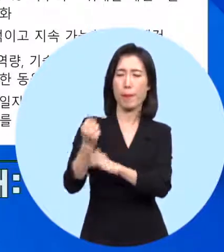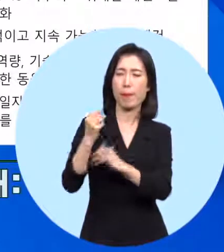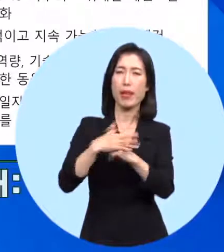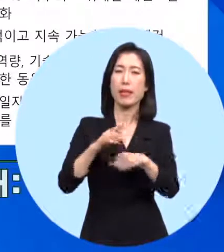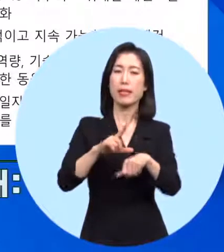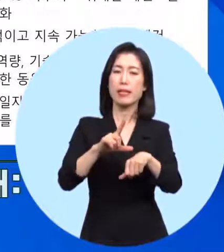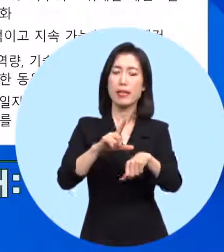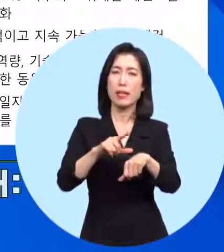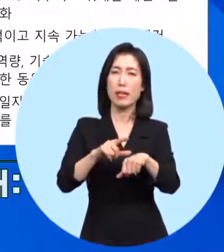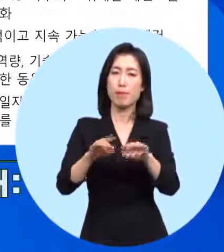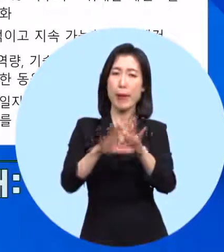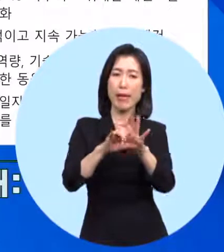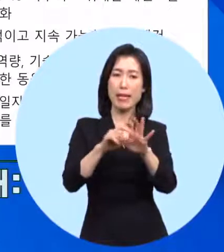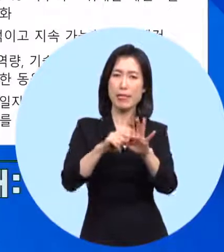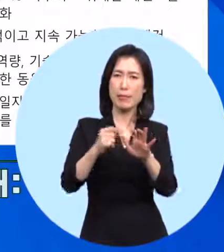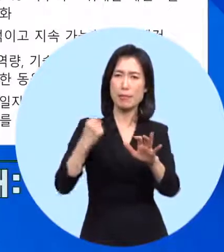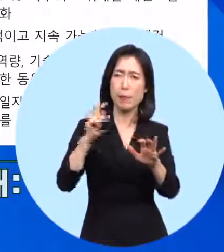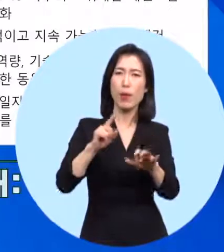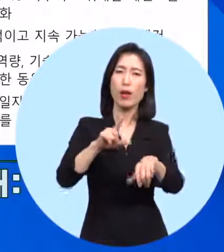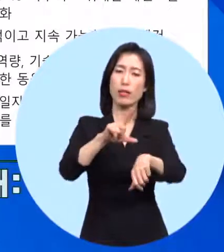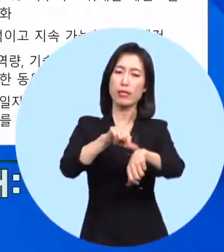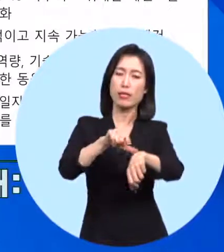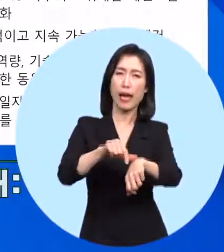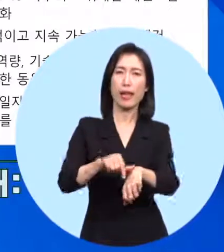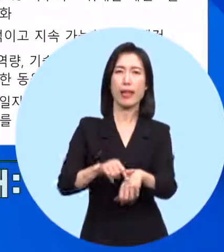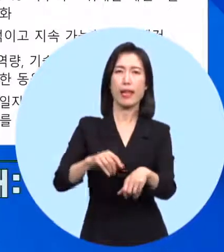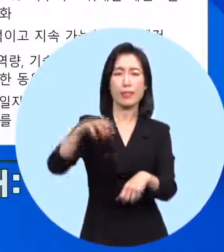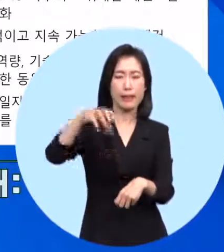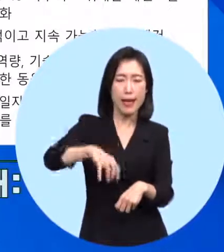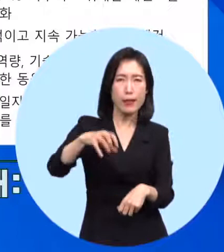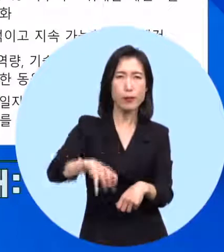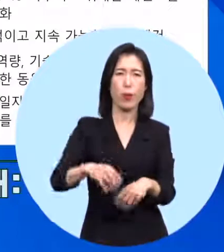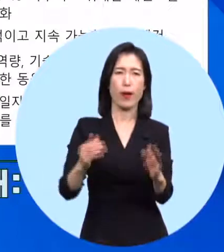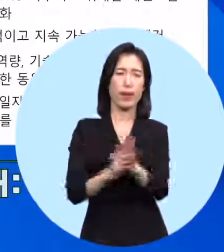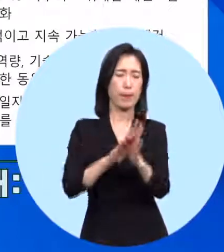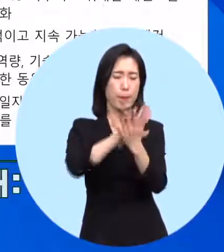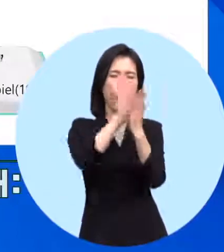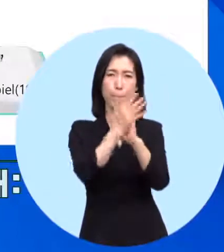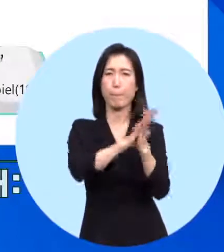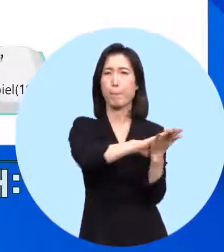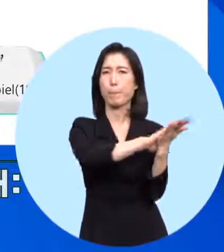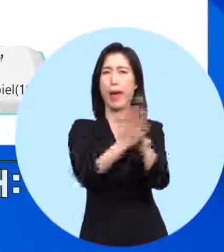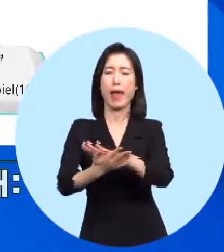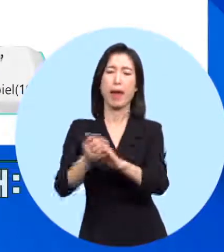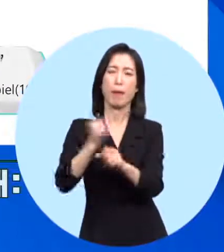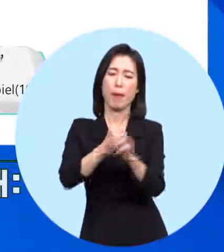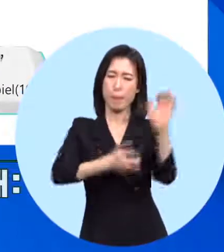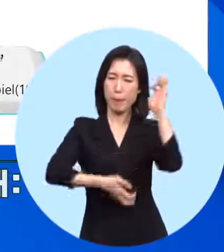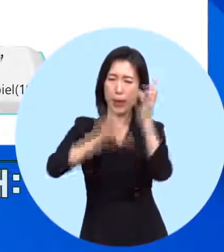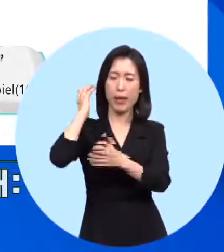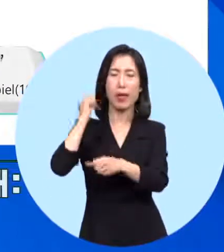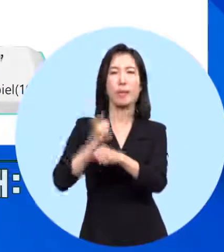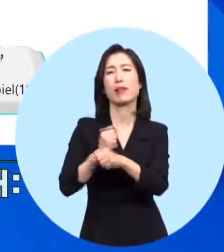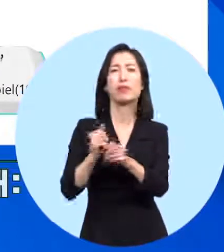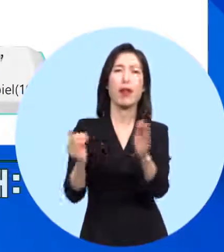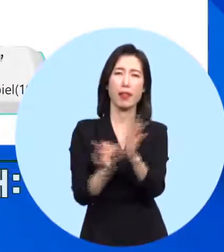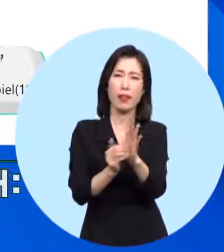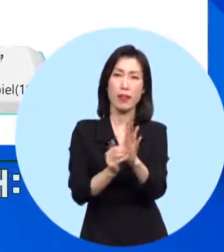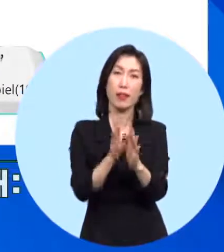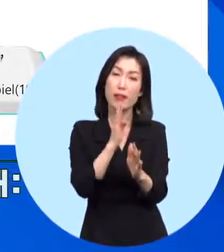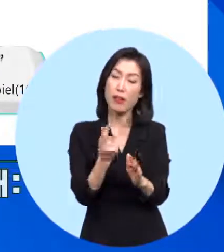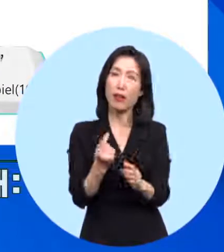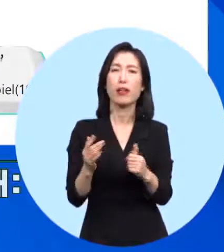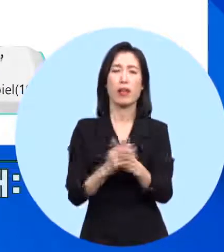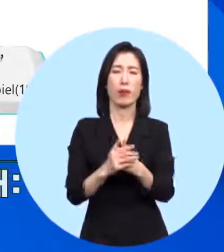시간과 장소까지 바꾸고 주제까지 그레이트 리셋으로 바꾸더라. 이런